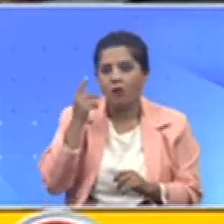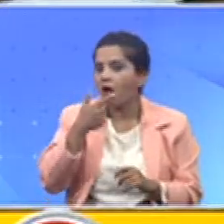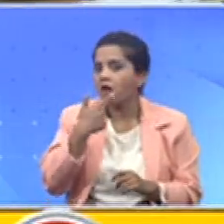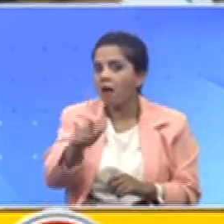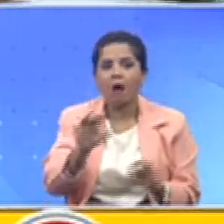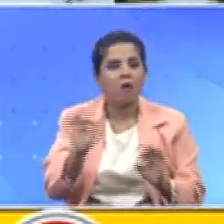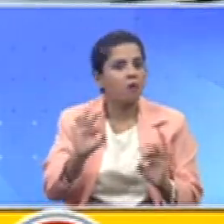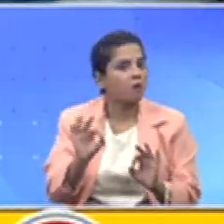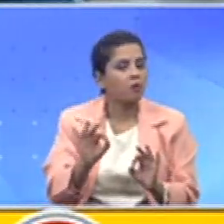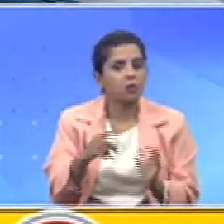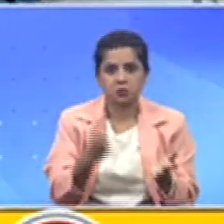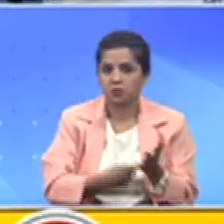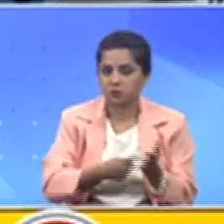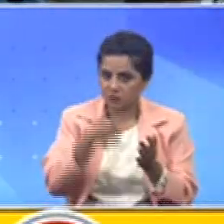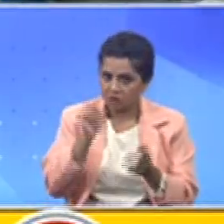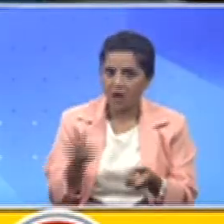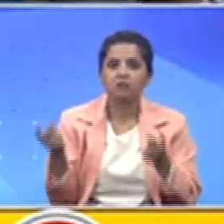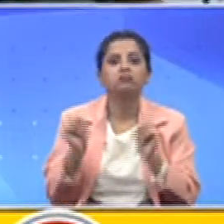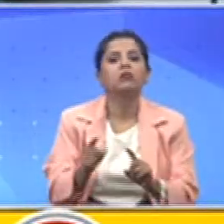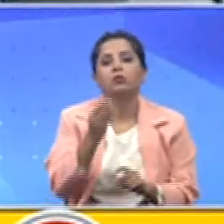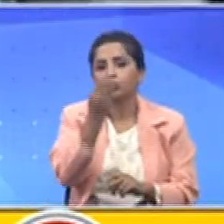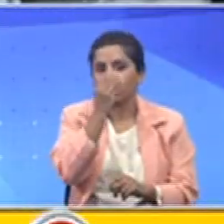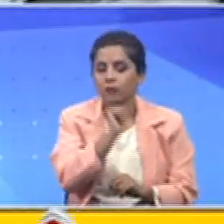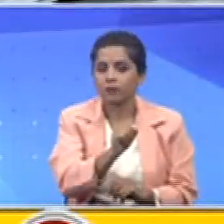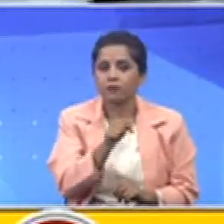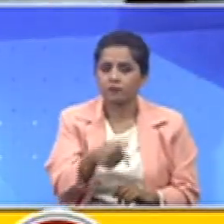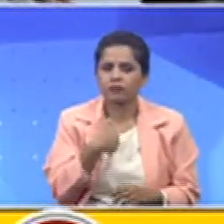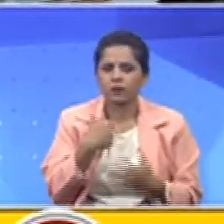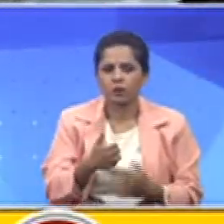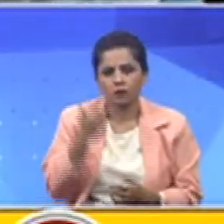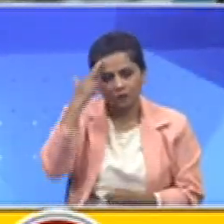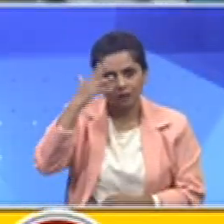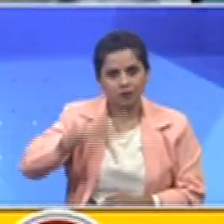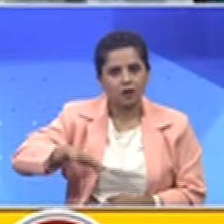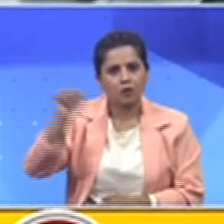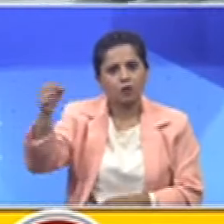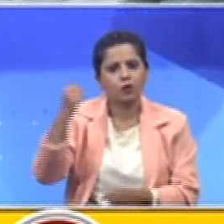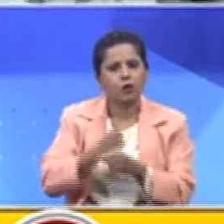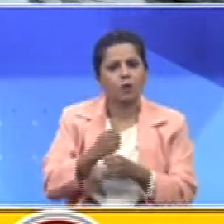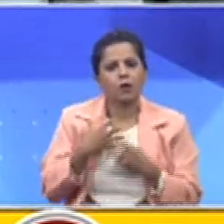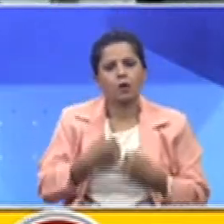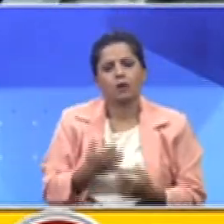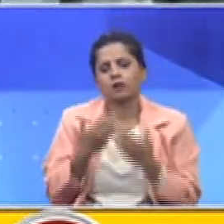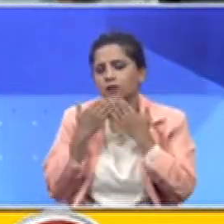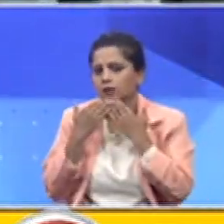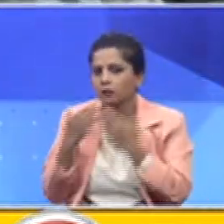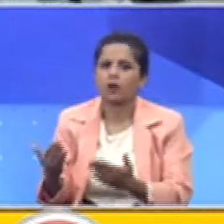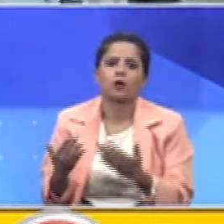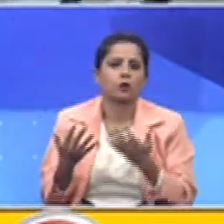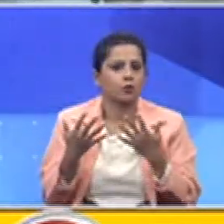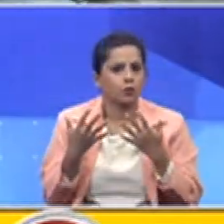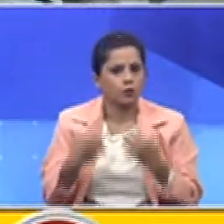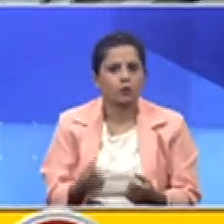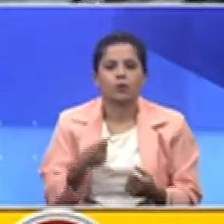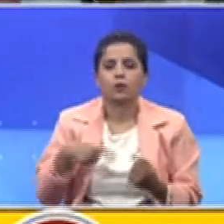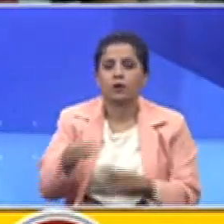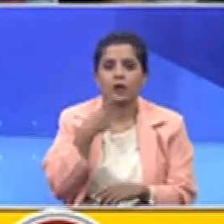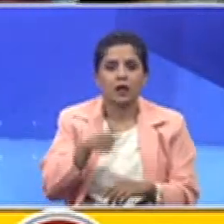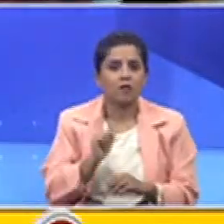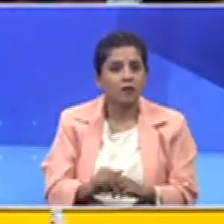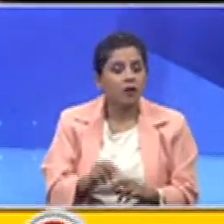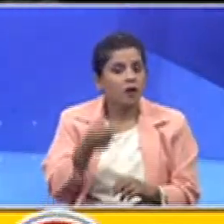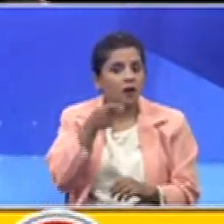मैं मन की बात के माध्यम से सऊदी अरब सरकार का भी हृदय से आभार व्यक्त करता हूं। बिना